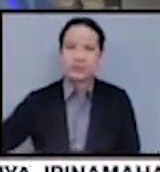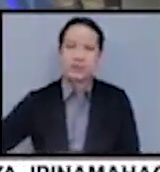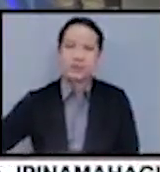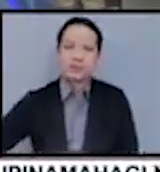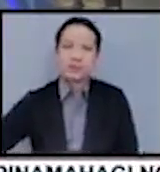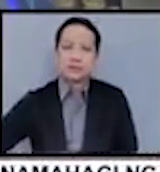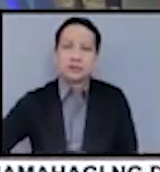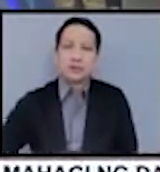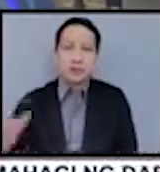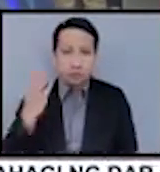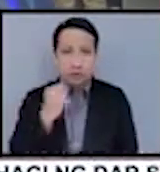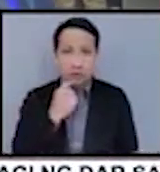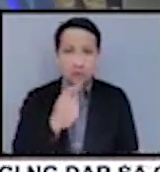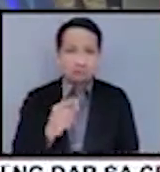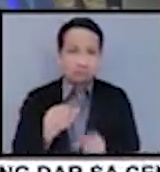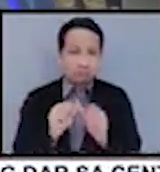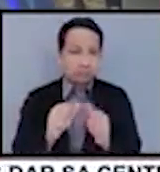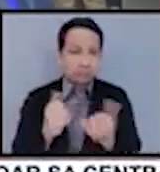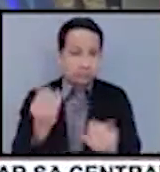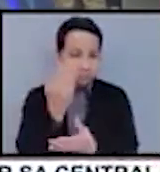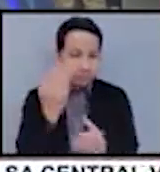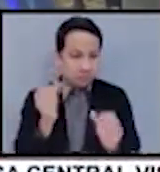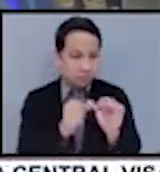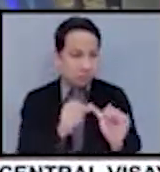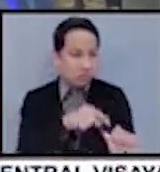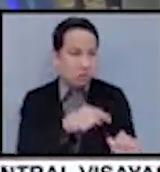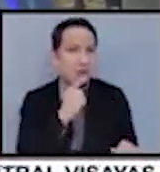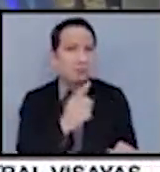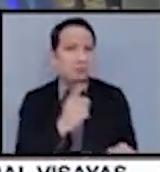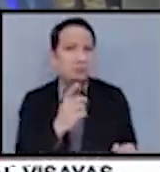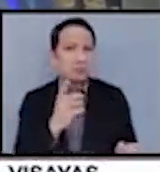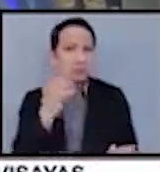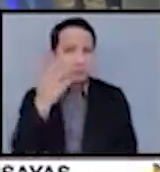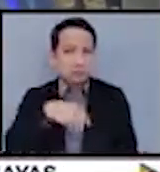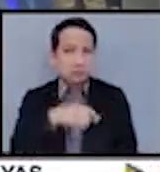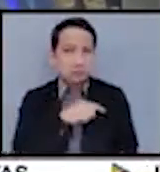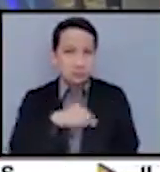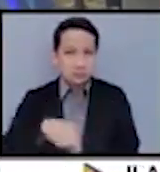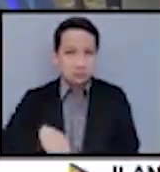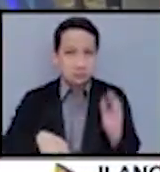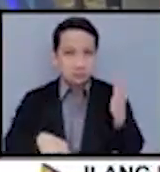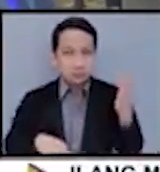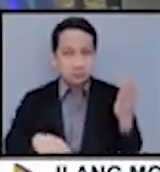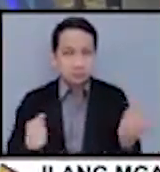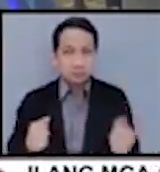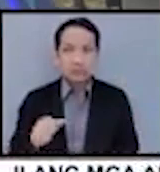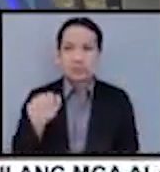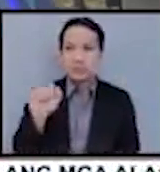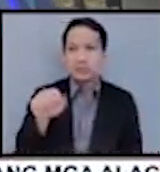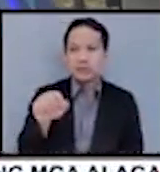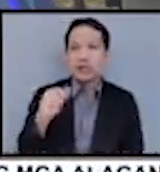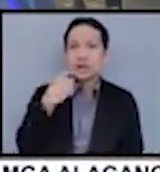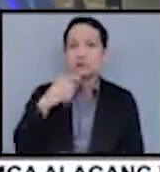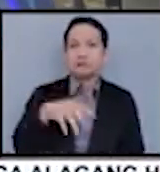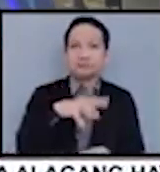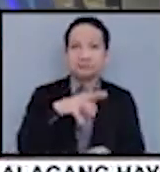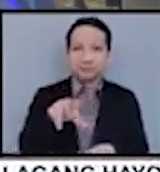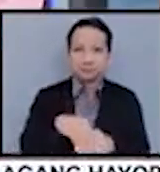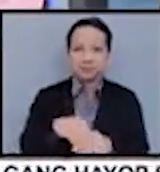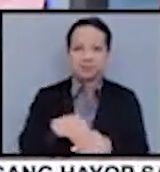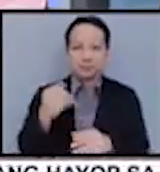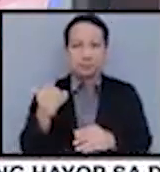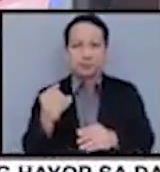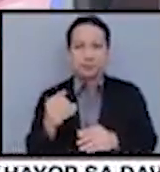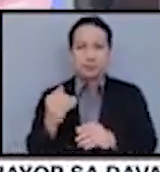active ka rin pa hanggang ngayon sa mga pagiging beauty queen o sa mga pageants? Yes po. I recently joined an international pageant